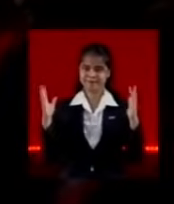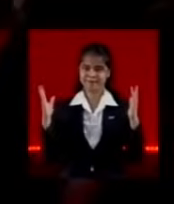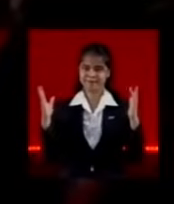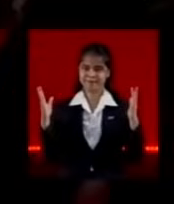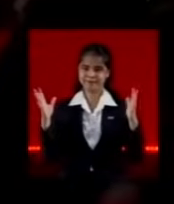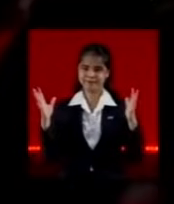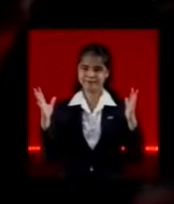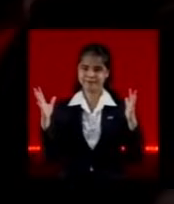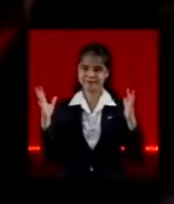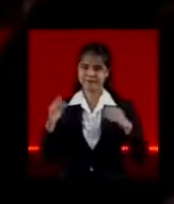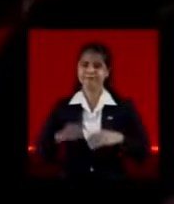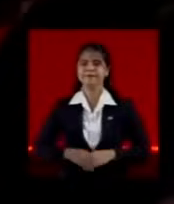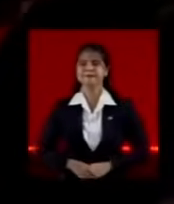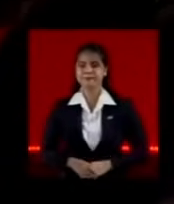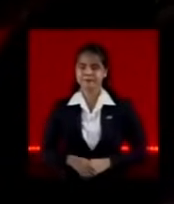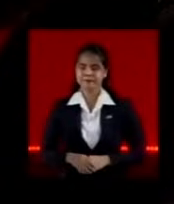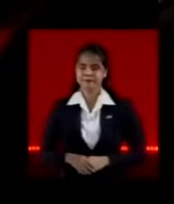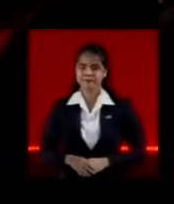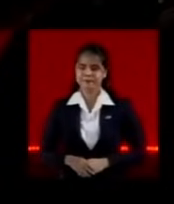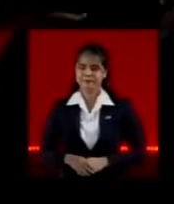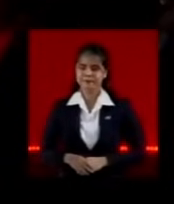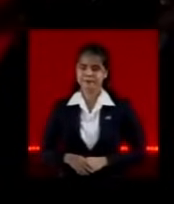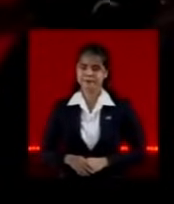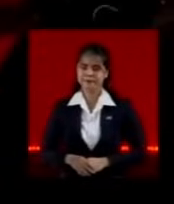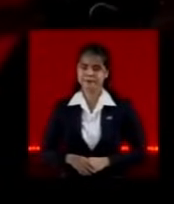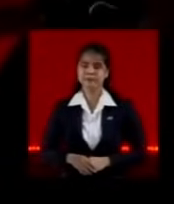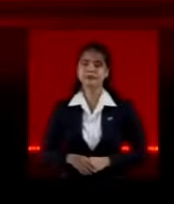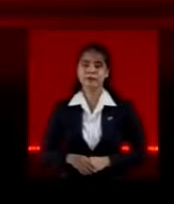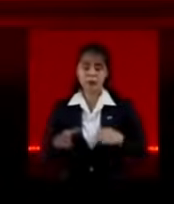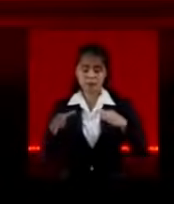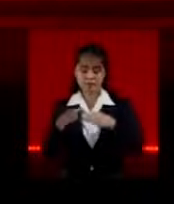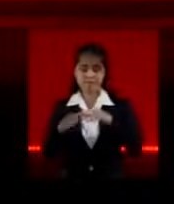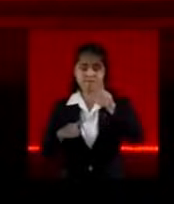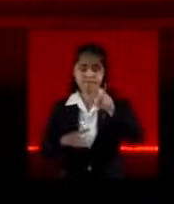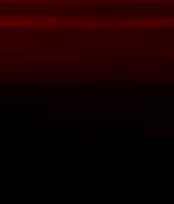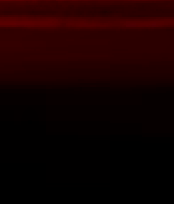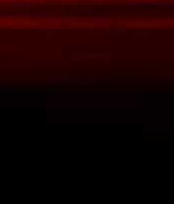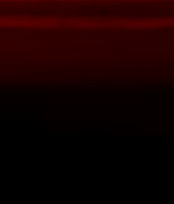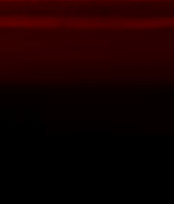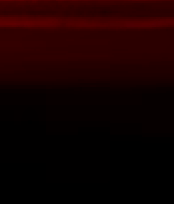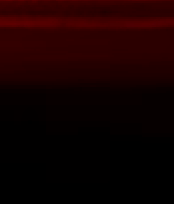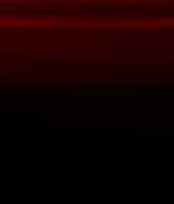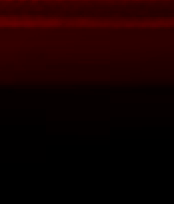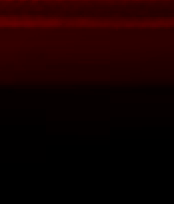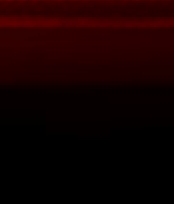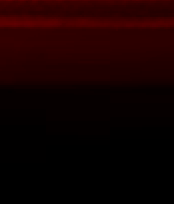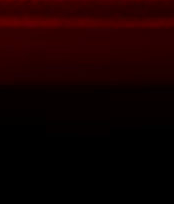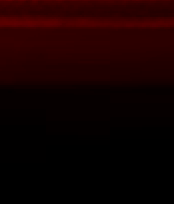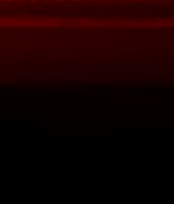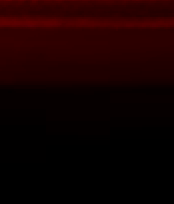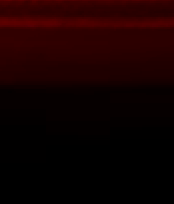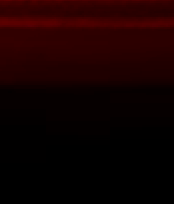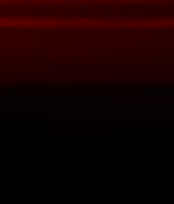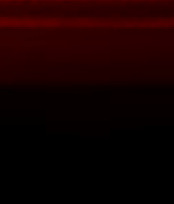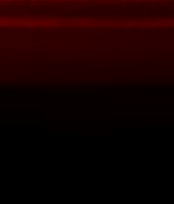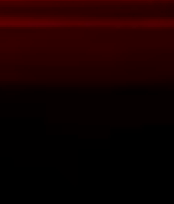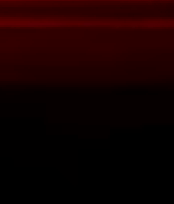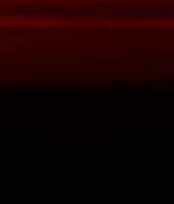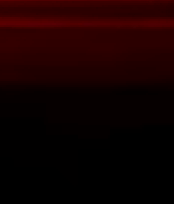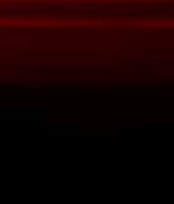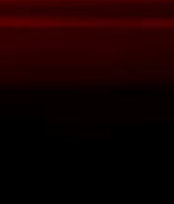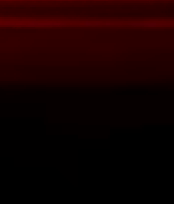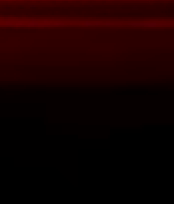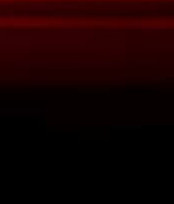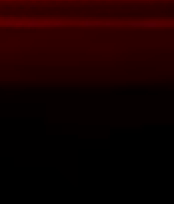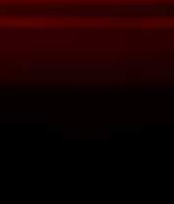สัก3เดือนเนี่ยนี่เพิ่ง2ใช่ไหม อ าจจะต้องมีการปรับทัพอะไรบางอย่างนะถ้ายัง